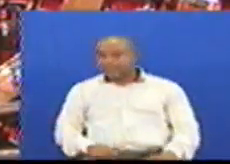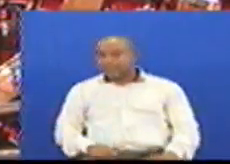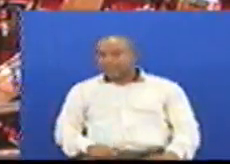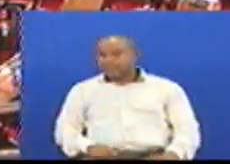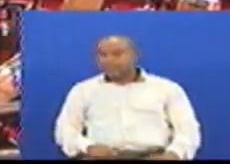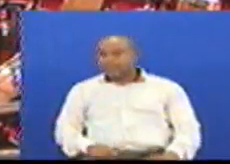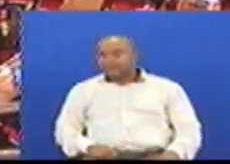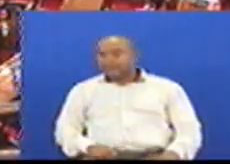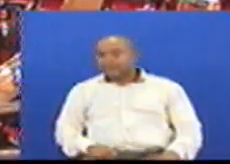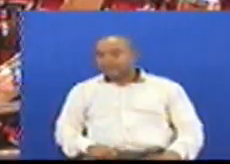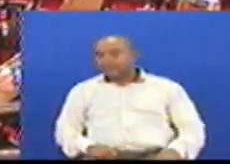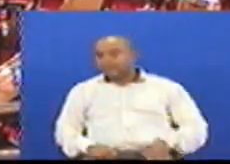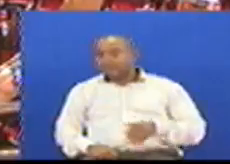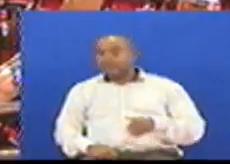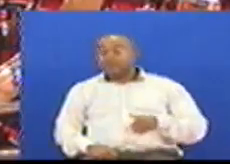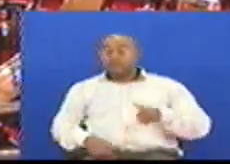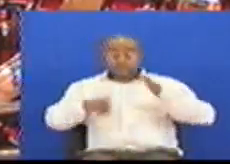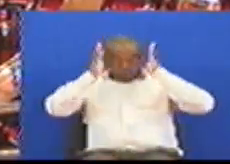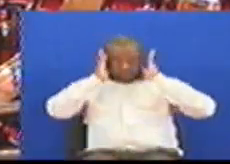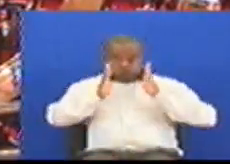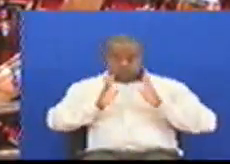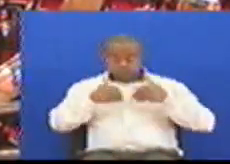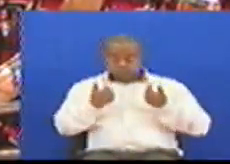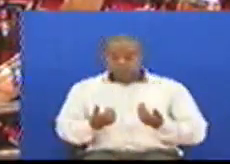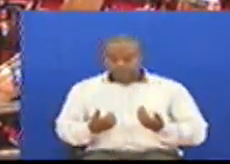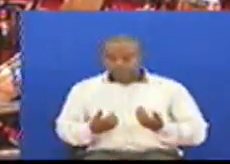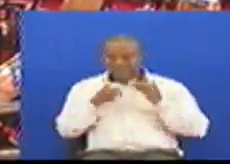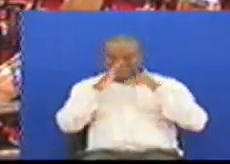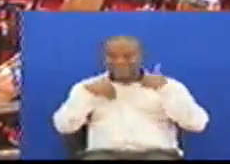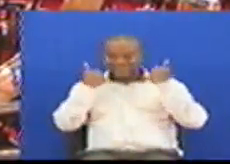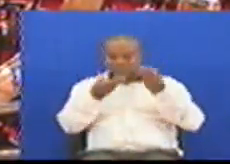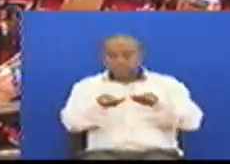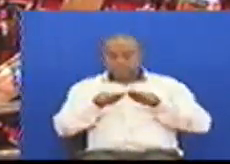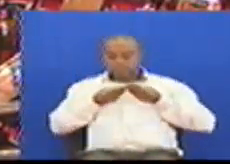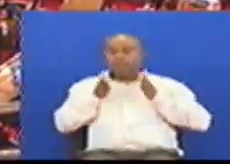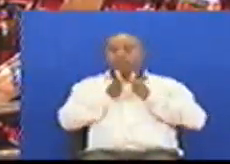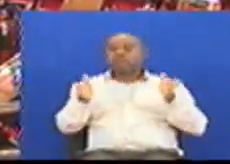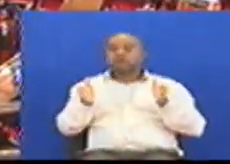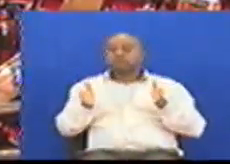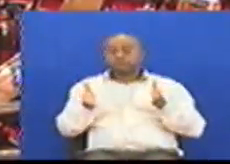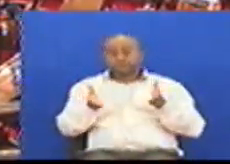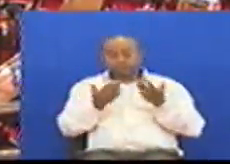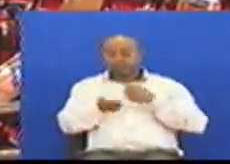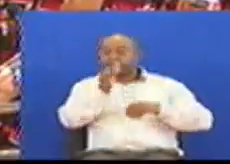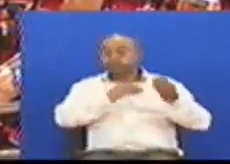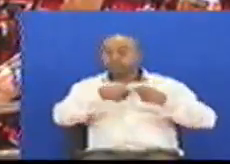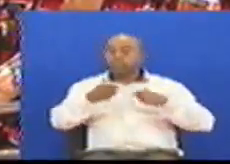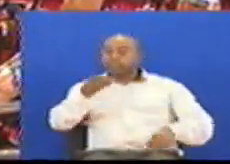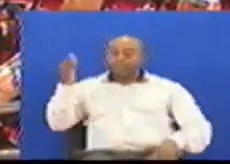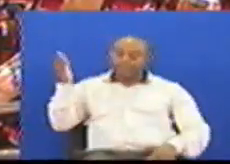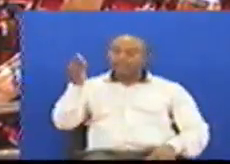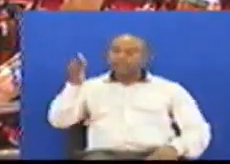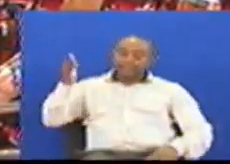Mheshimiwa Naibu Spika, nashukuru sana kunipa nafasi kuwa miongoni mwa wachangiaji kwenye hotuba ya